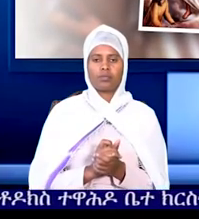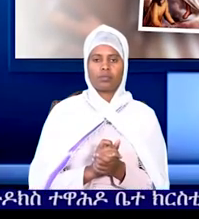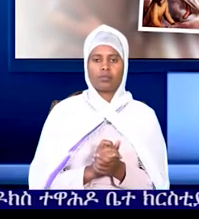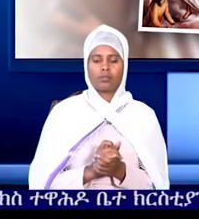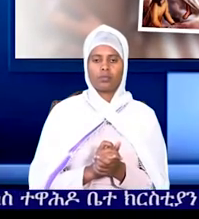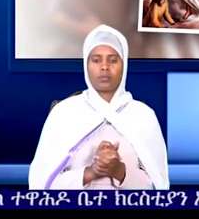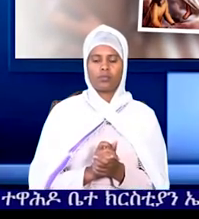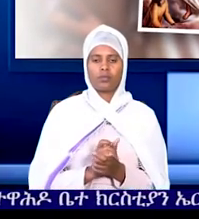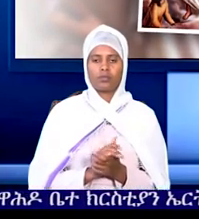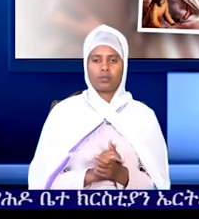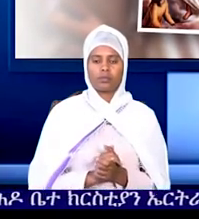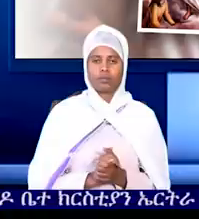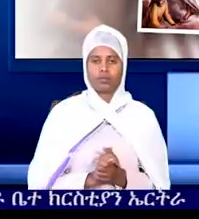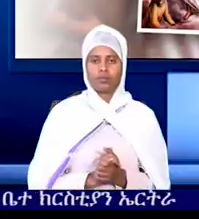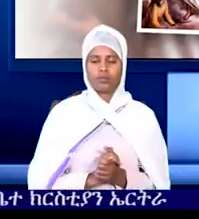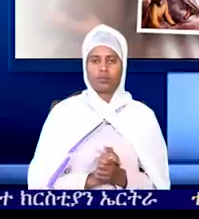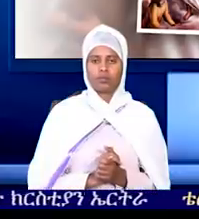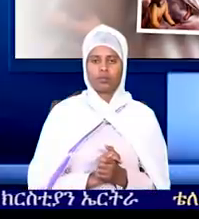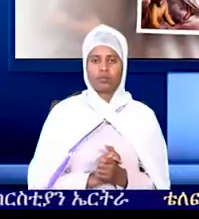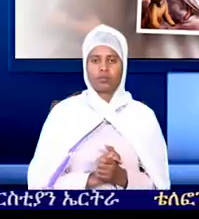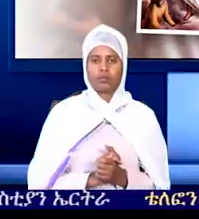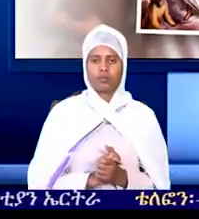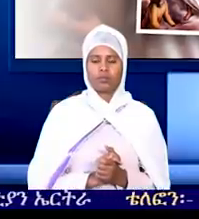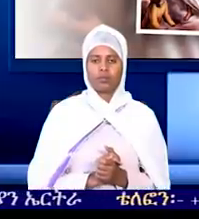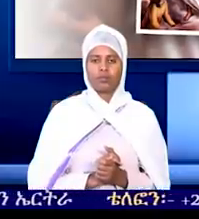2:23 ከም ዝገልፆ ናሁ እፍየኑ